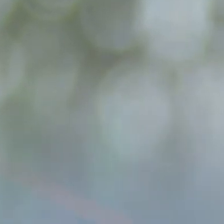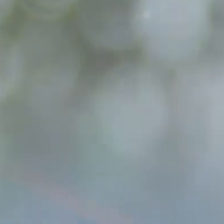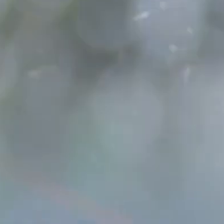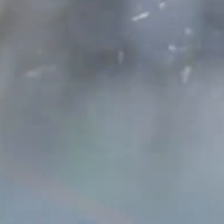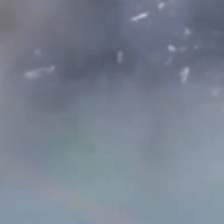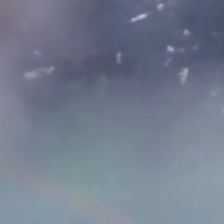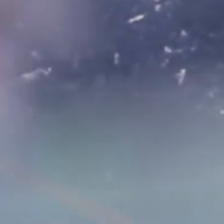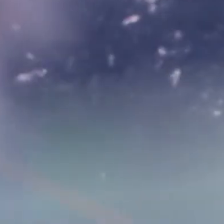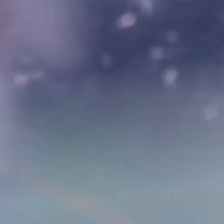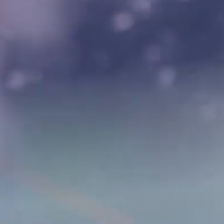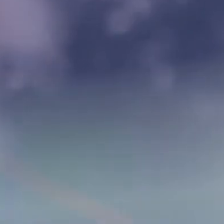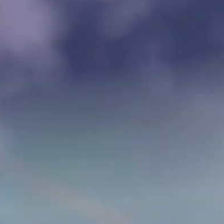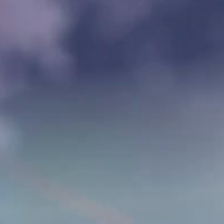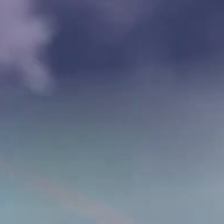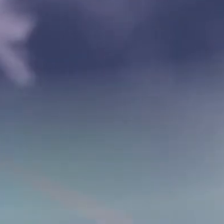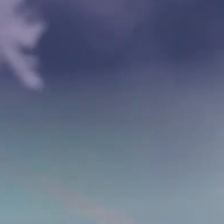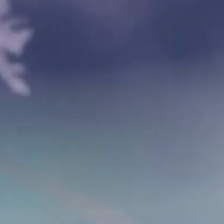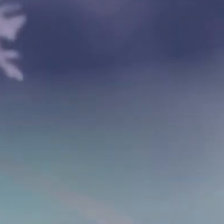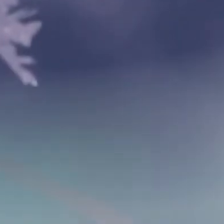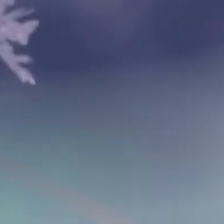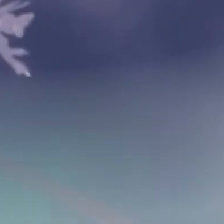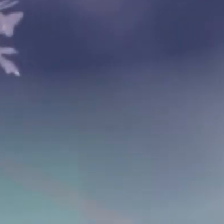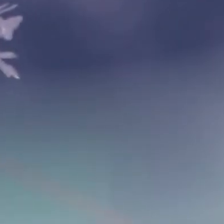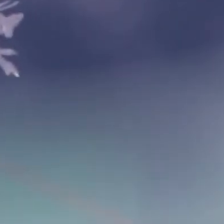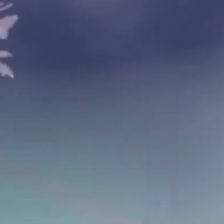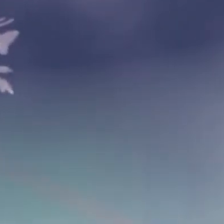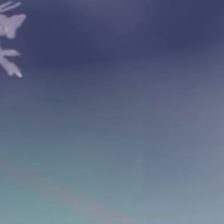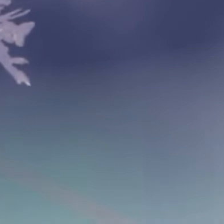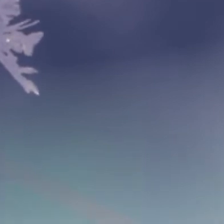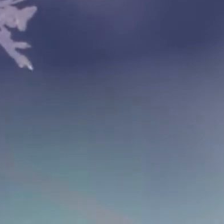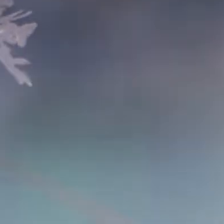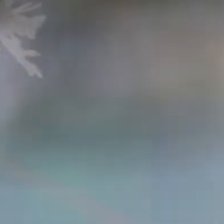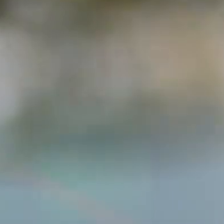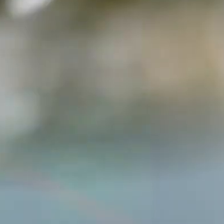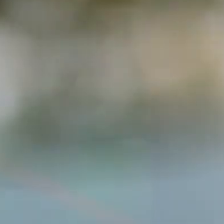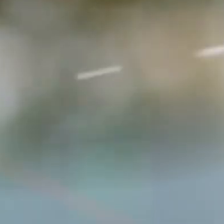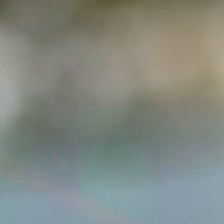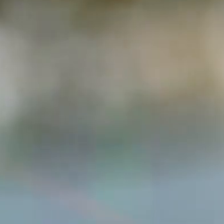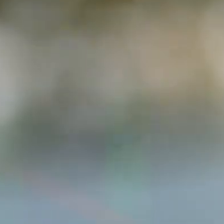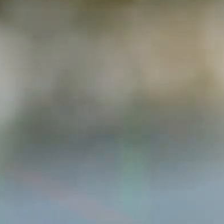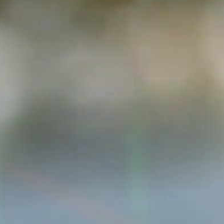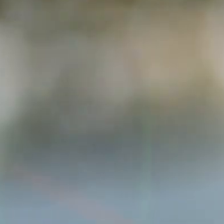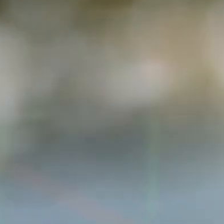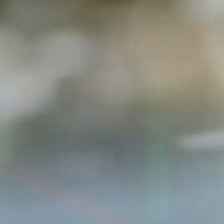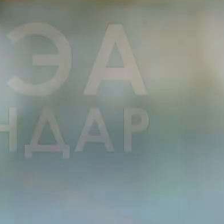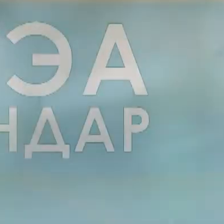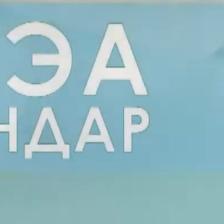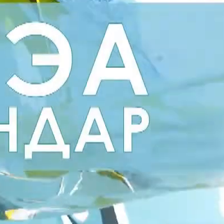новых, особливо рызыкоўных справ. Праца в гэты день будет малоэффективной, лепш провести час за доброй